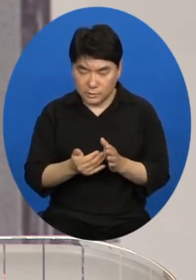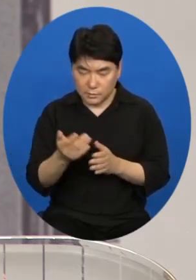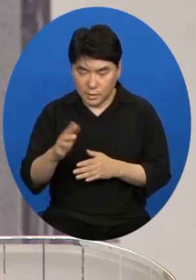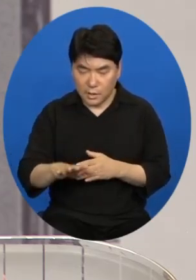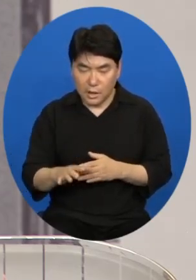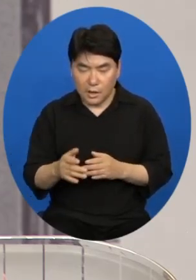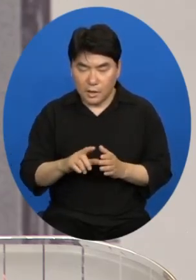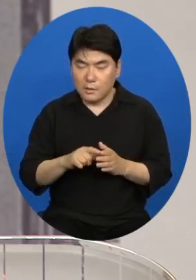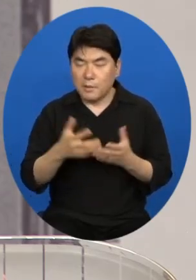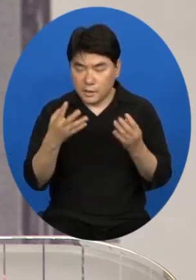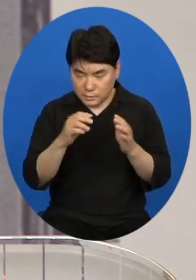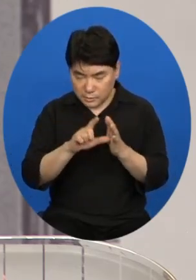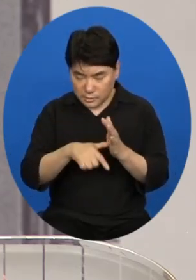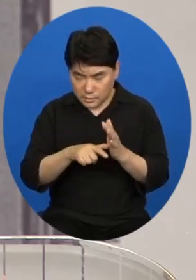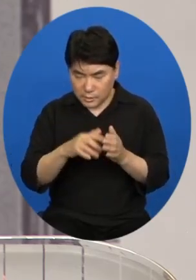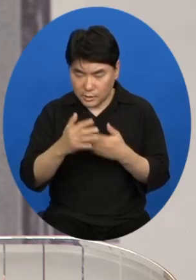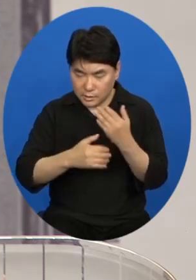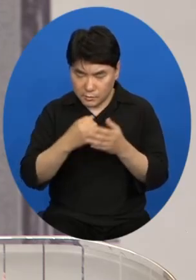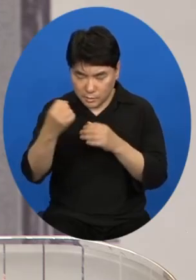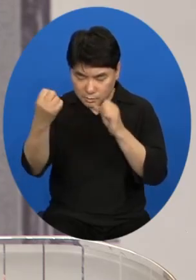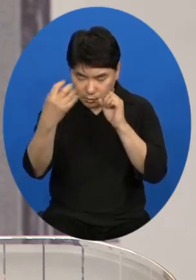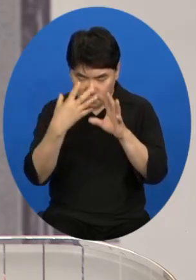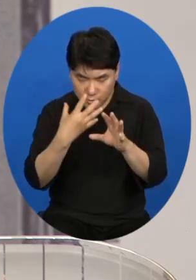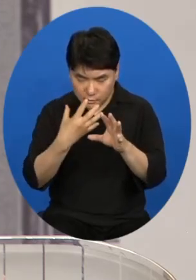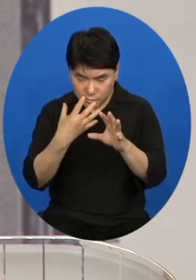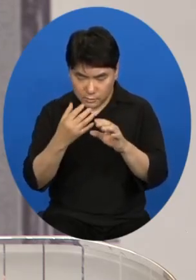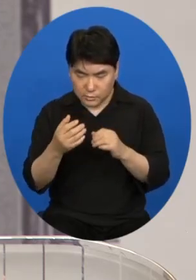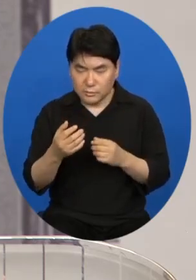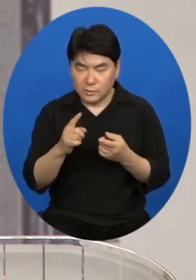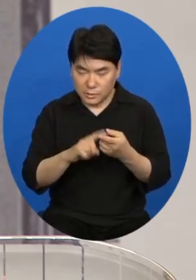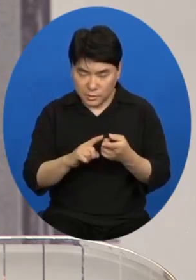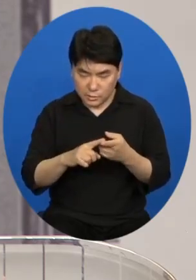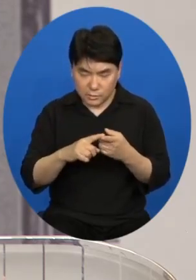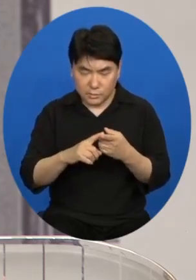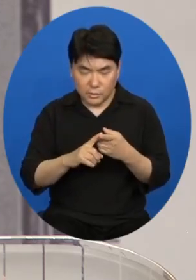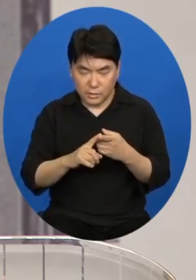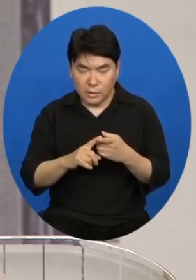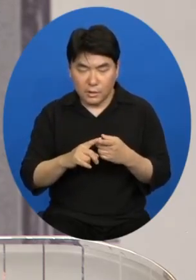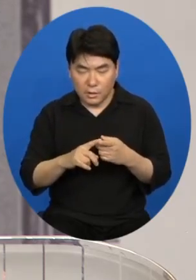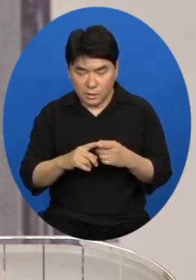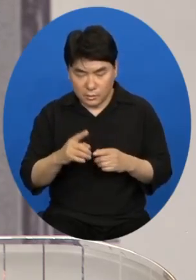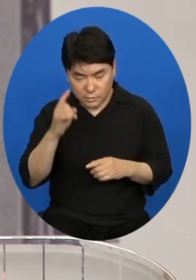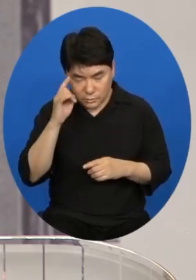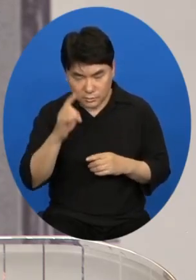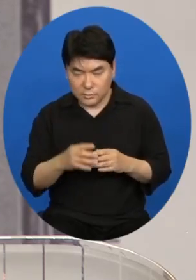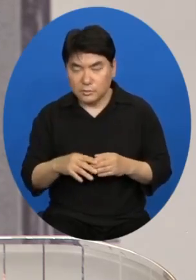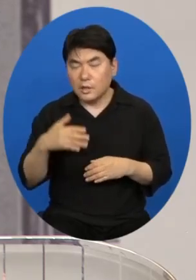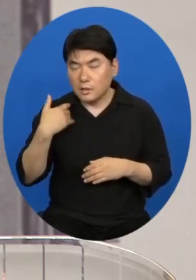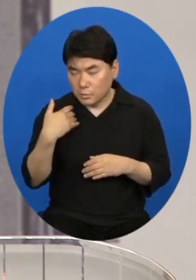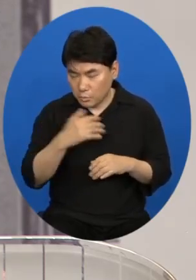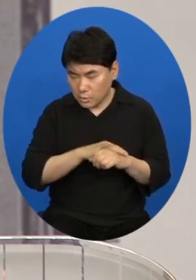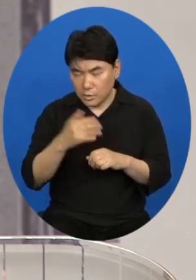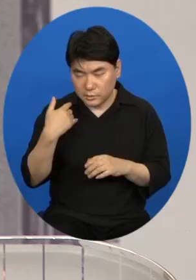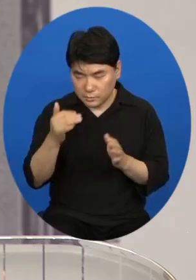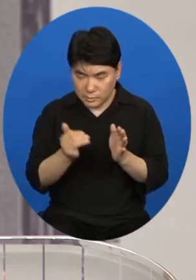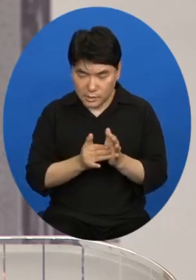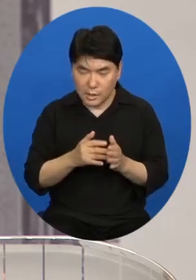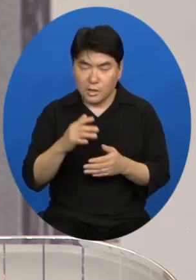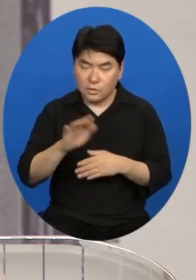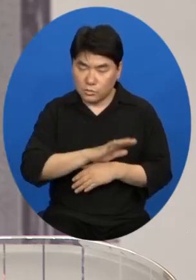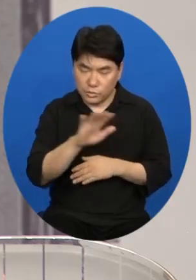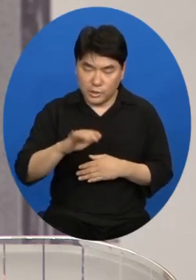세월 정말 하나님이 기도에 응답하시는가 그렇게 의심이 들 때도 있었습니다. 그러나 오늘 말씀을 통해서 주님께서